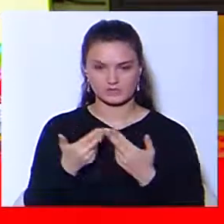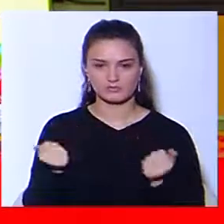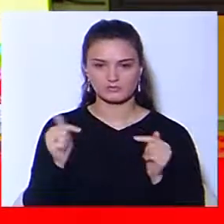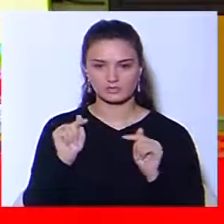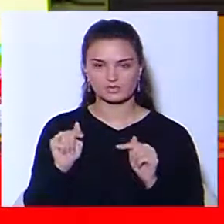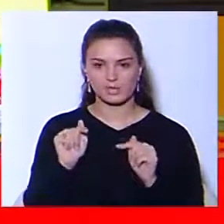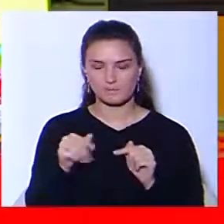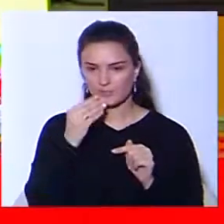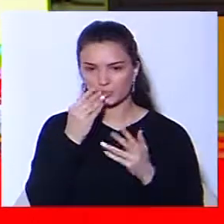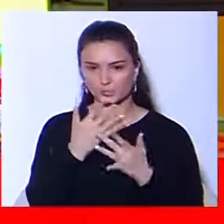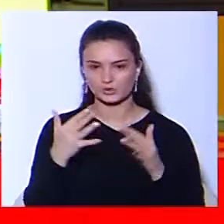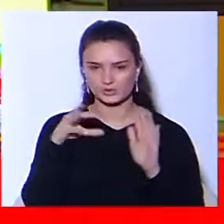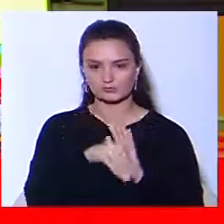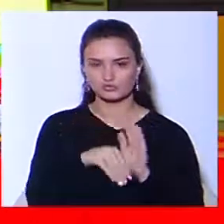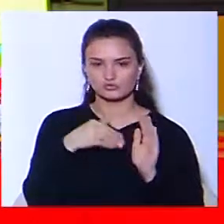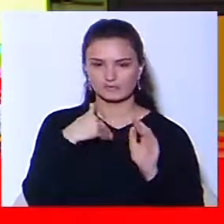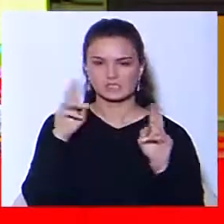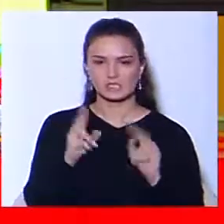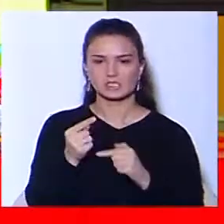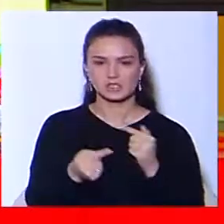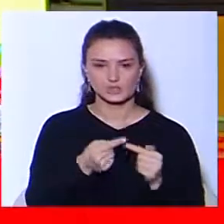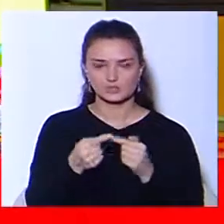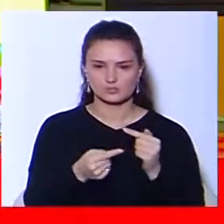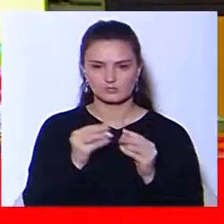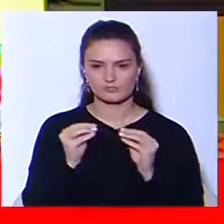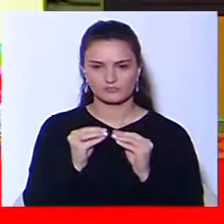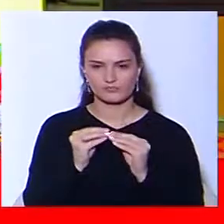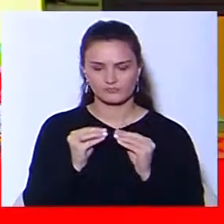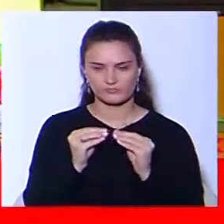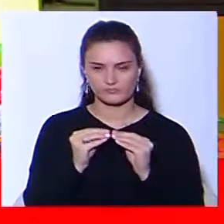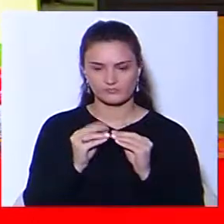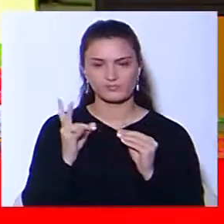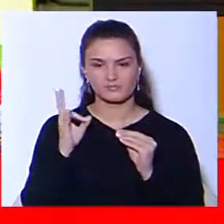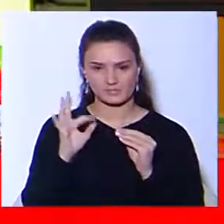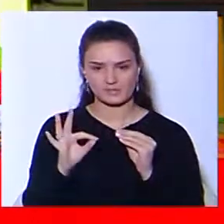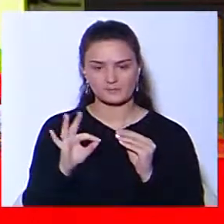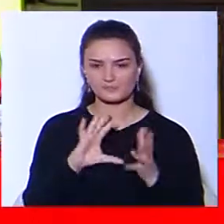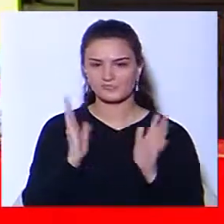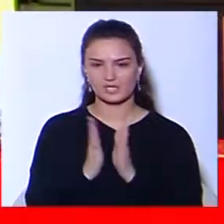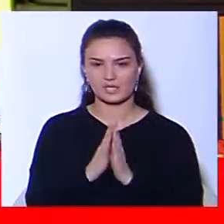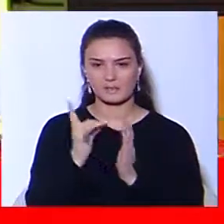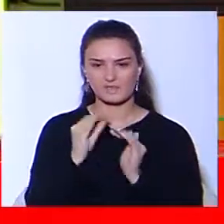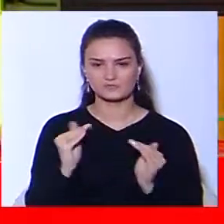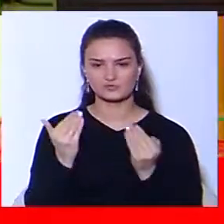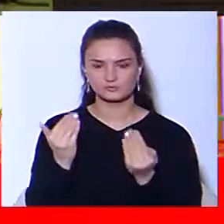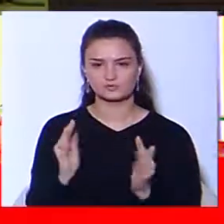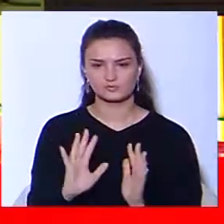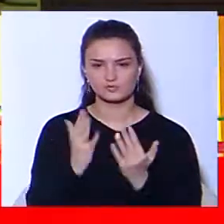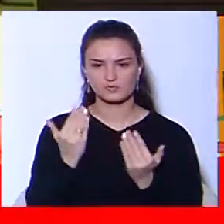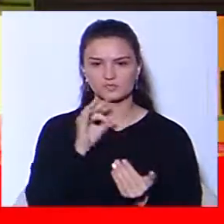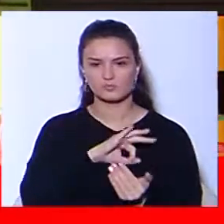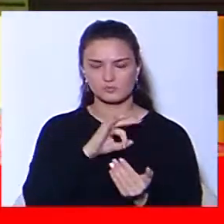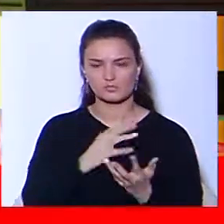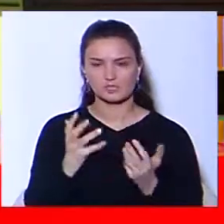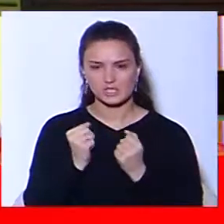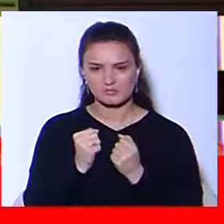რასაკვირველია, ამ პროდუქტებს ჩვენ ტრადიციულ სარიტუალო კერძებში მივესალმებით, მაგრამ ყველა ბავშვის შემთხვევაში მათი მოხმარება